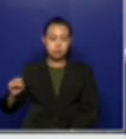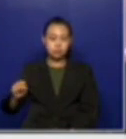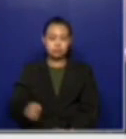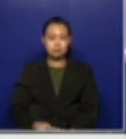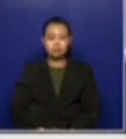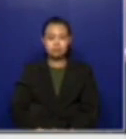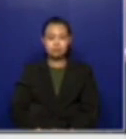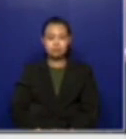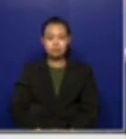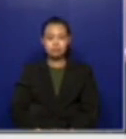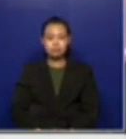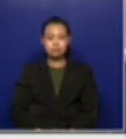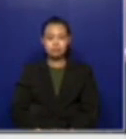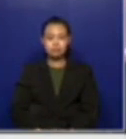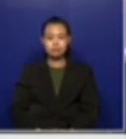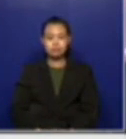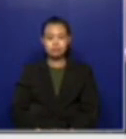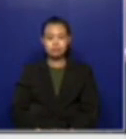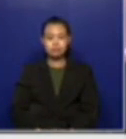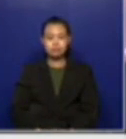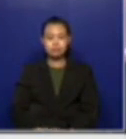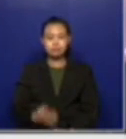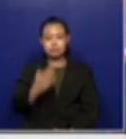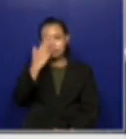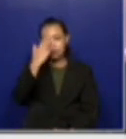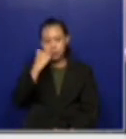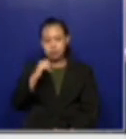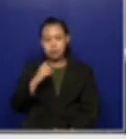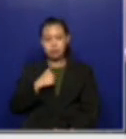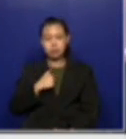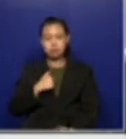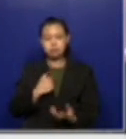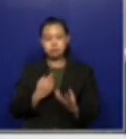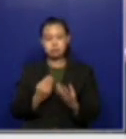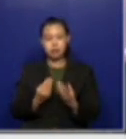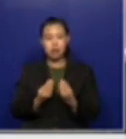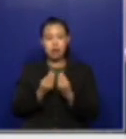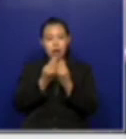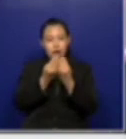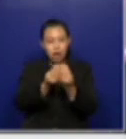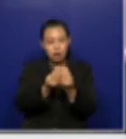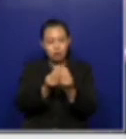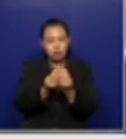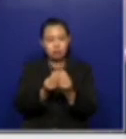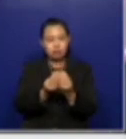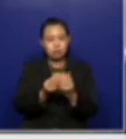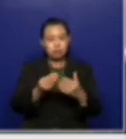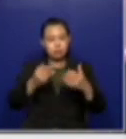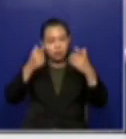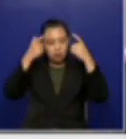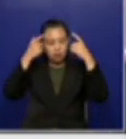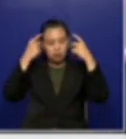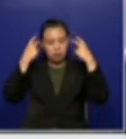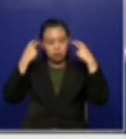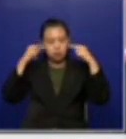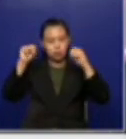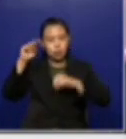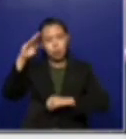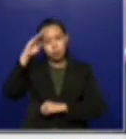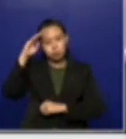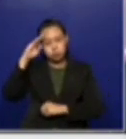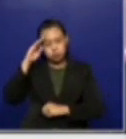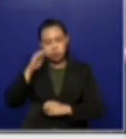ว่าแล้วธรรมะพวกนี้ทำไมไม่ไปชโลมใจท่านนายกให้เห็นดีงามกับพี่น้องชาวพุทธบ้าง